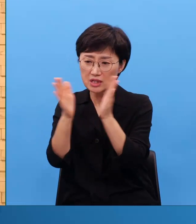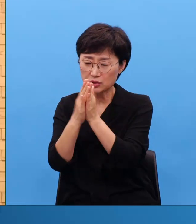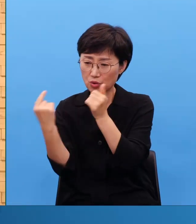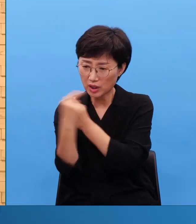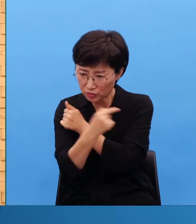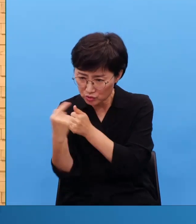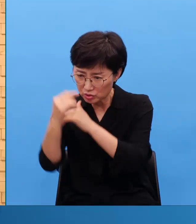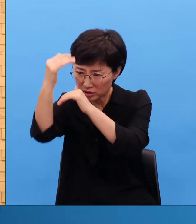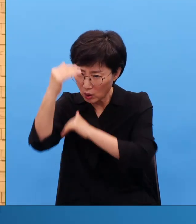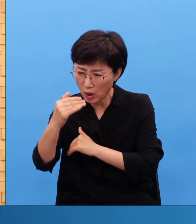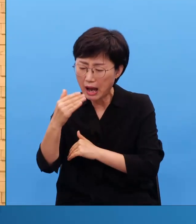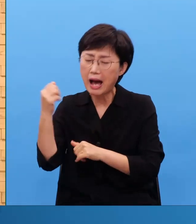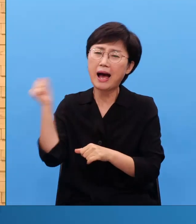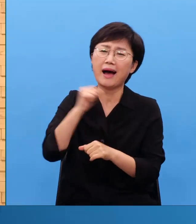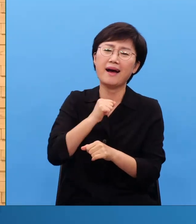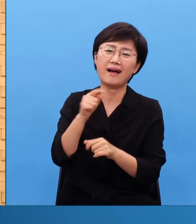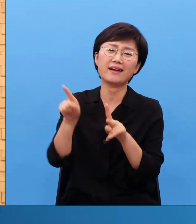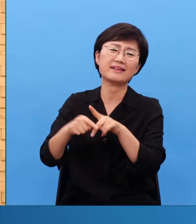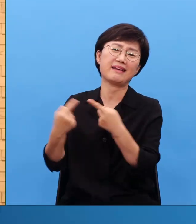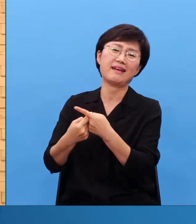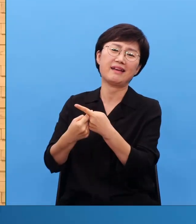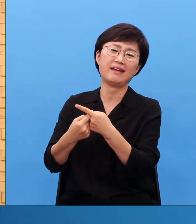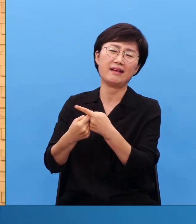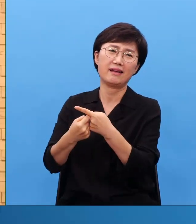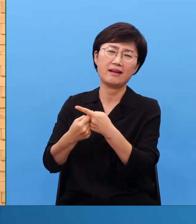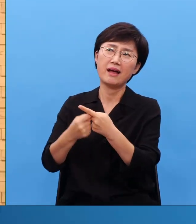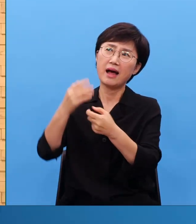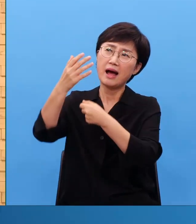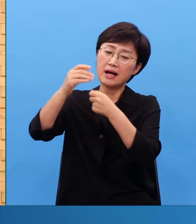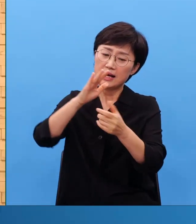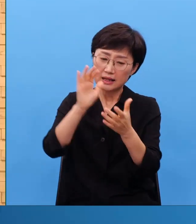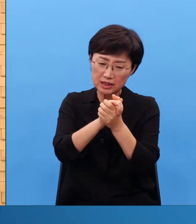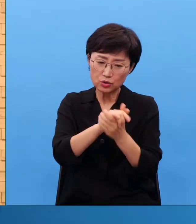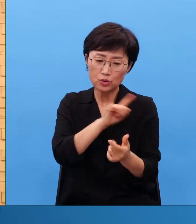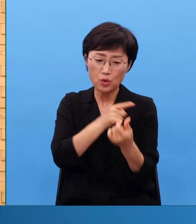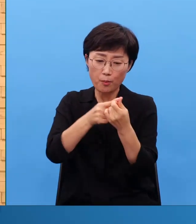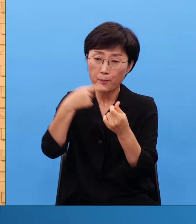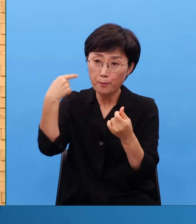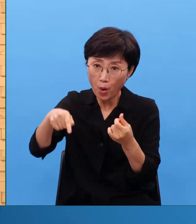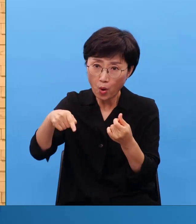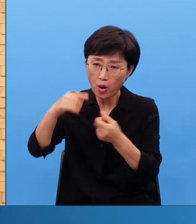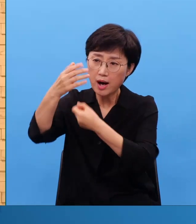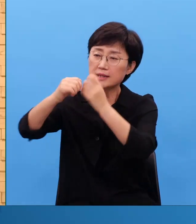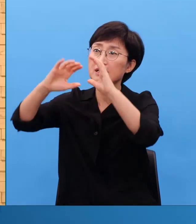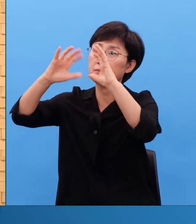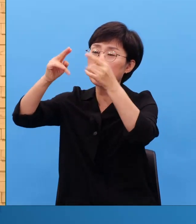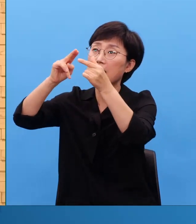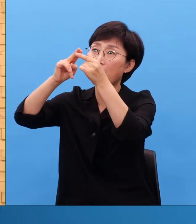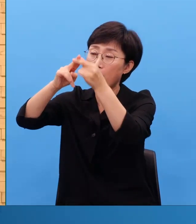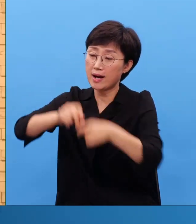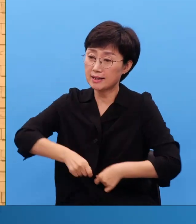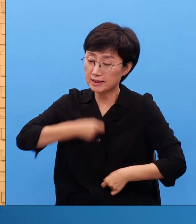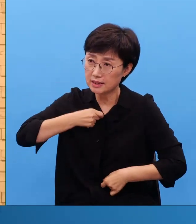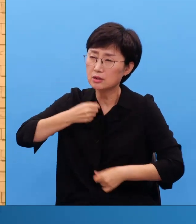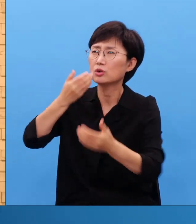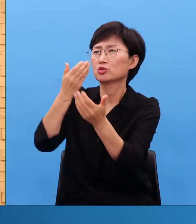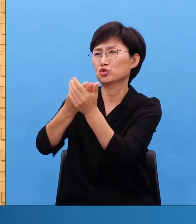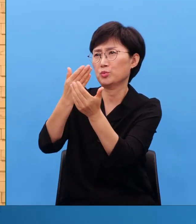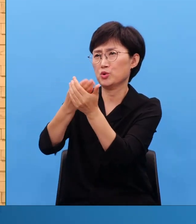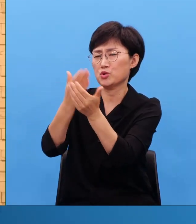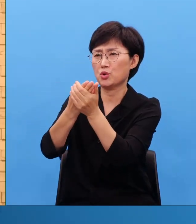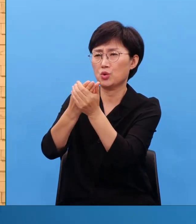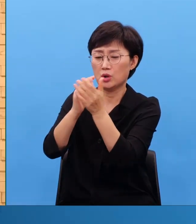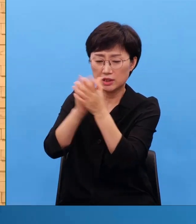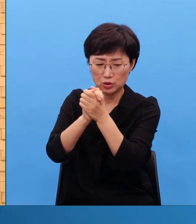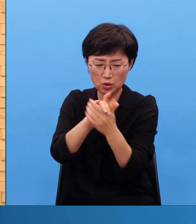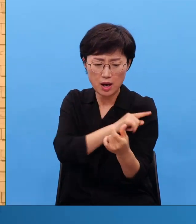그의 나라와 그의 의를 구하라. Pray for God's kingdom and His righteousness. 제자들 내보내면서요. 하나님 나라 임했다고 말해라. And then when He sent off